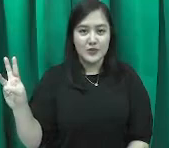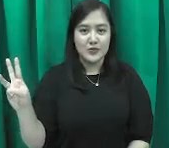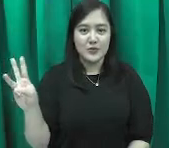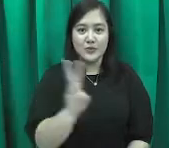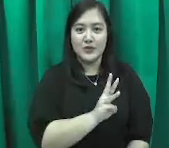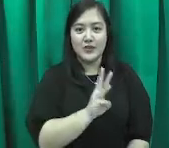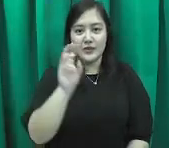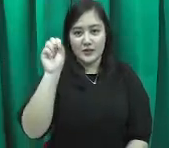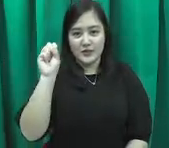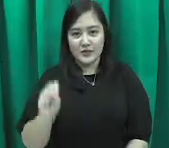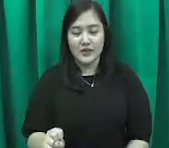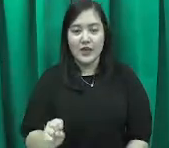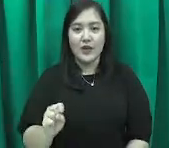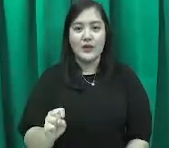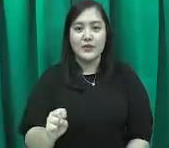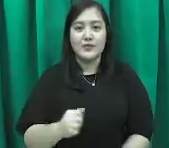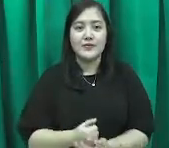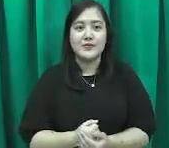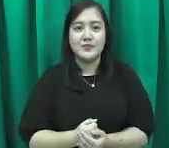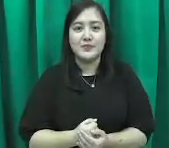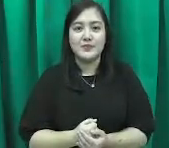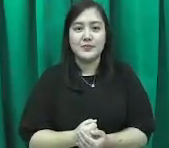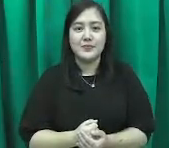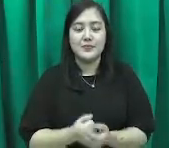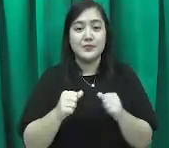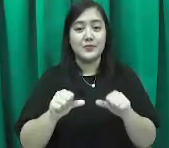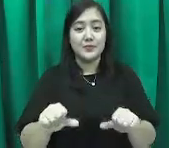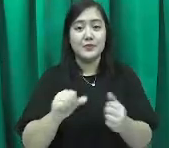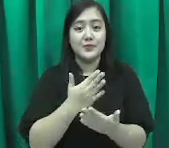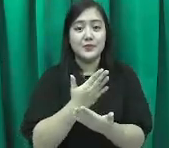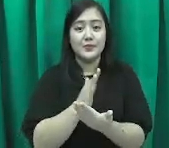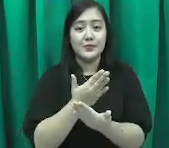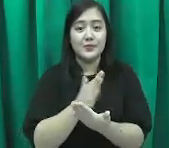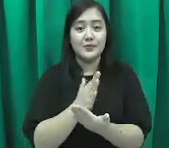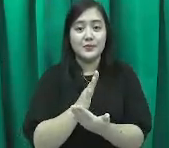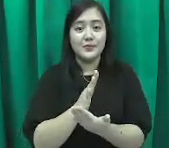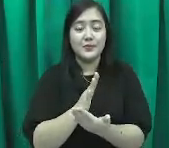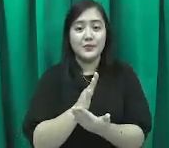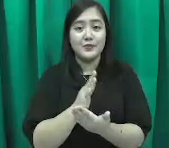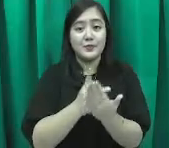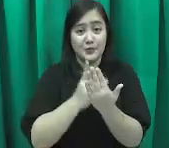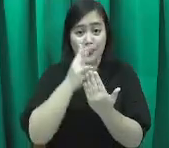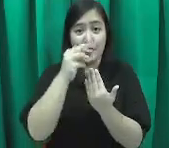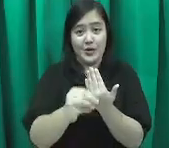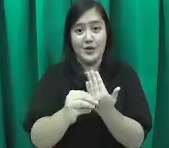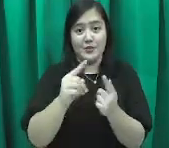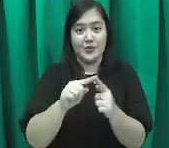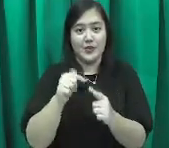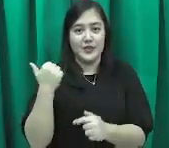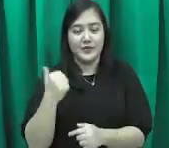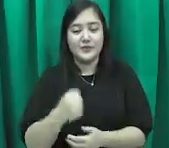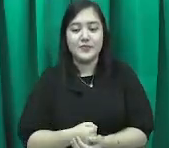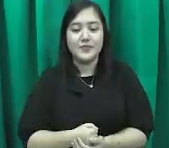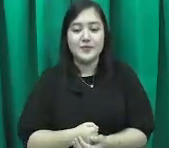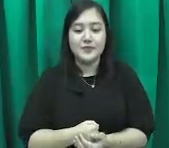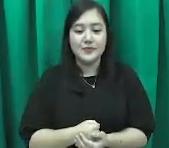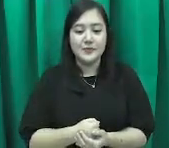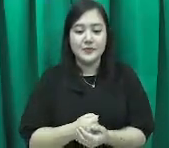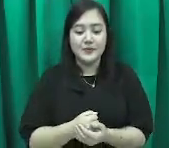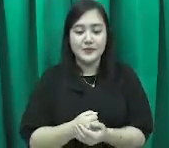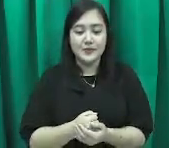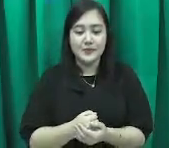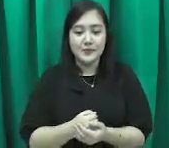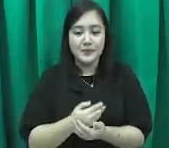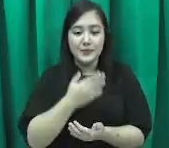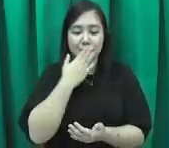please prepare, and also please pass the link. Magandang tanghali po sa ating lahat. Amen. Magandang